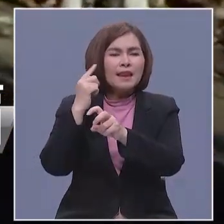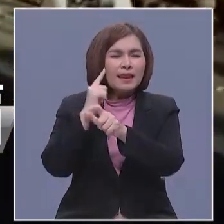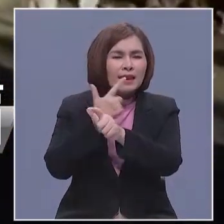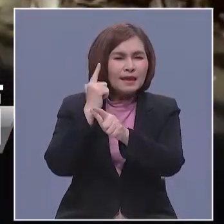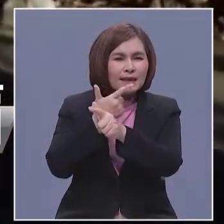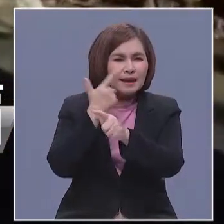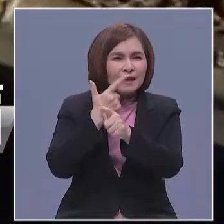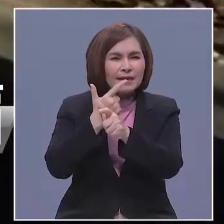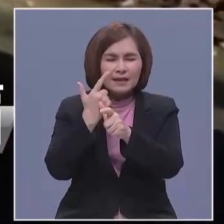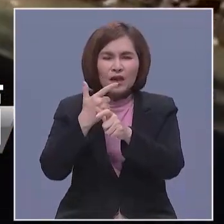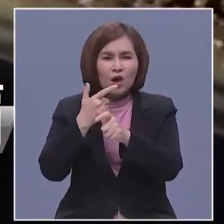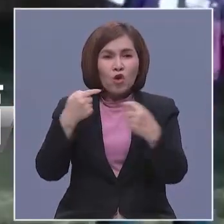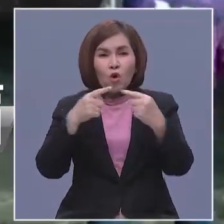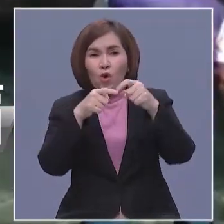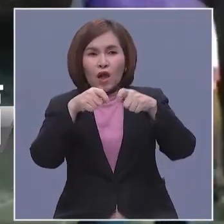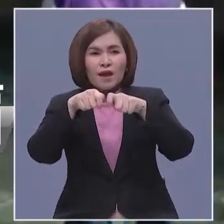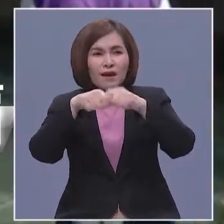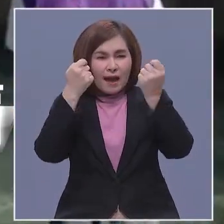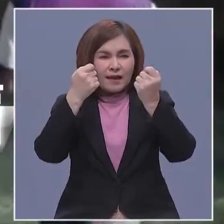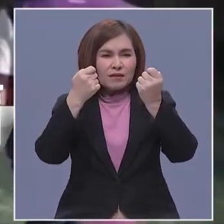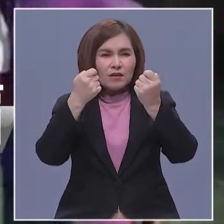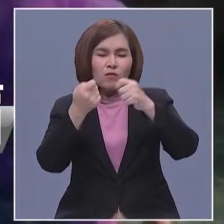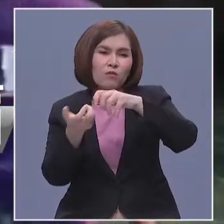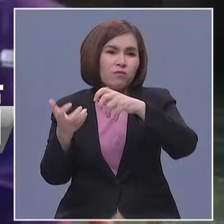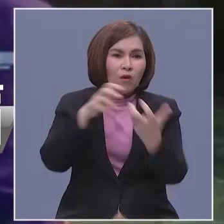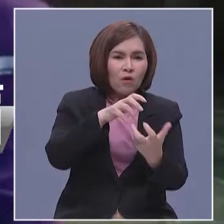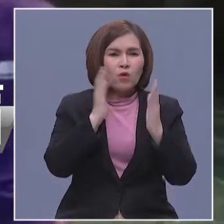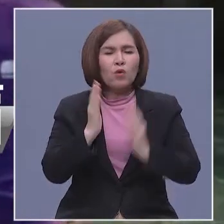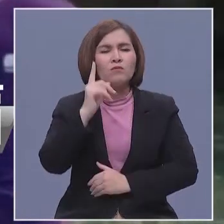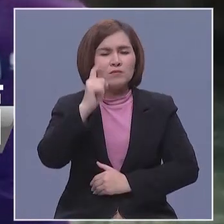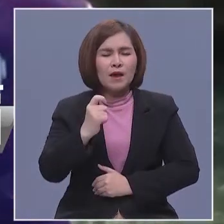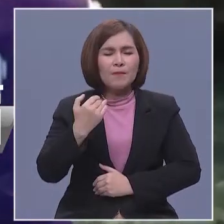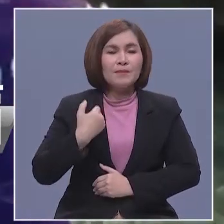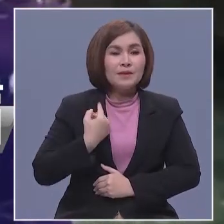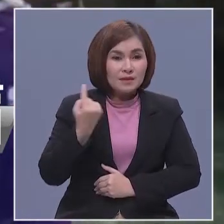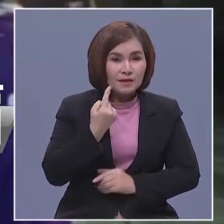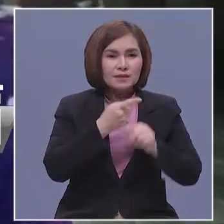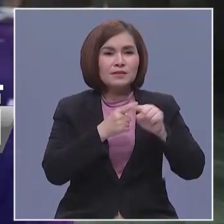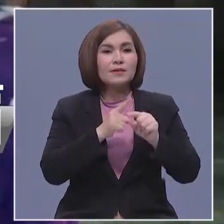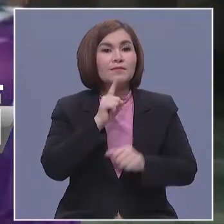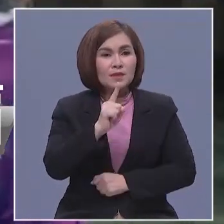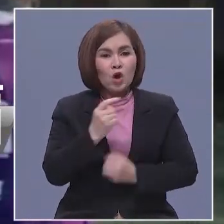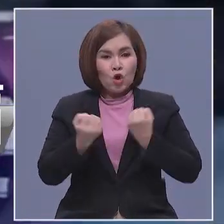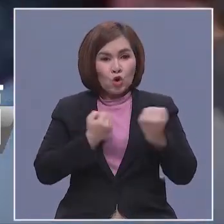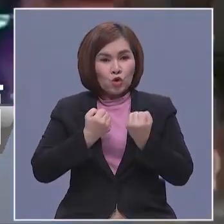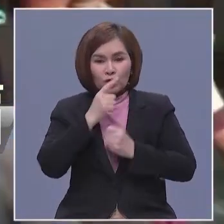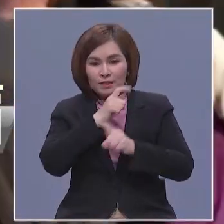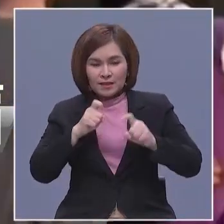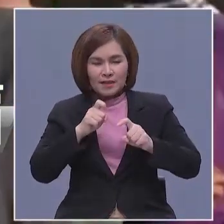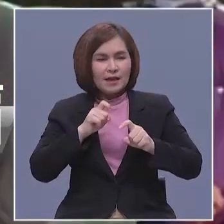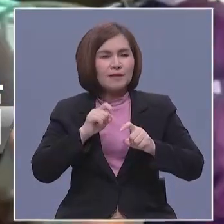านขาดทำให้คานหล่นลงพื้นแล้วเหตุการณ์นี้มีคนเสียชีวิต1คนบาดเจ็บ1คนและมีรถยนต์เสียหายไป